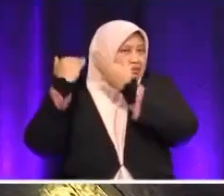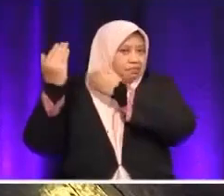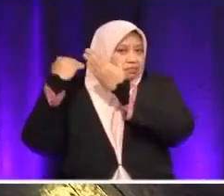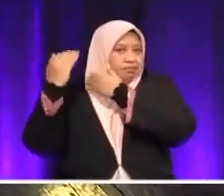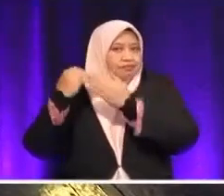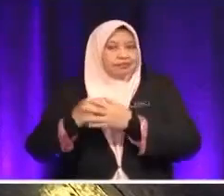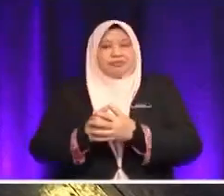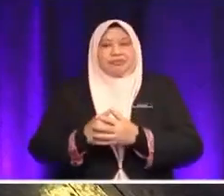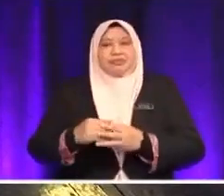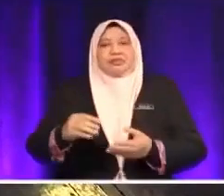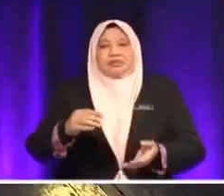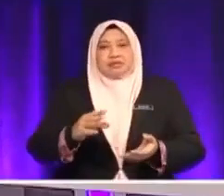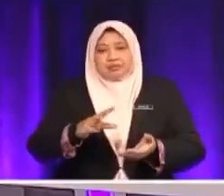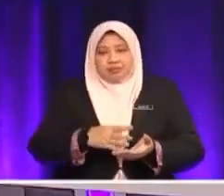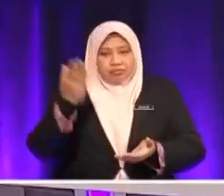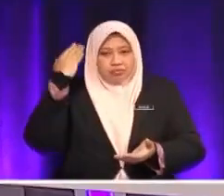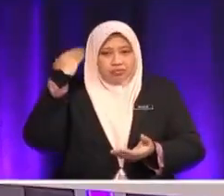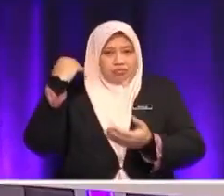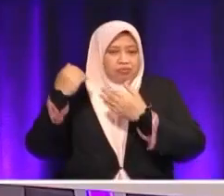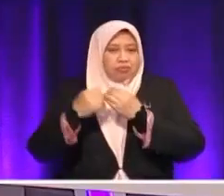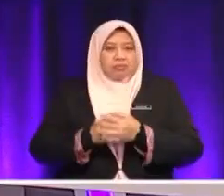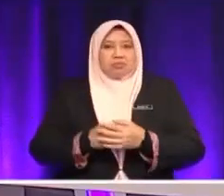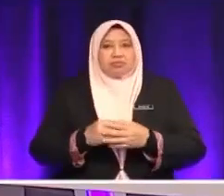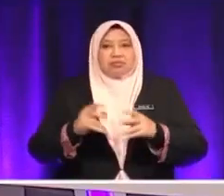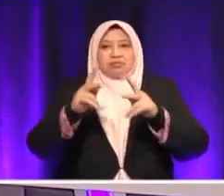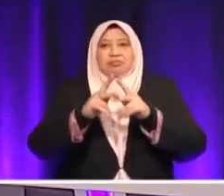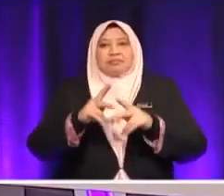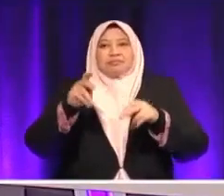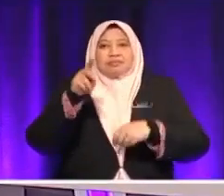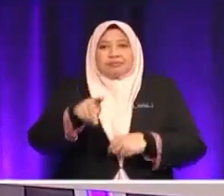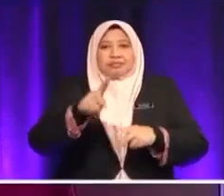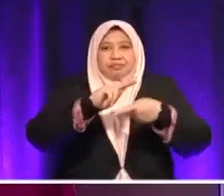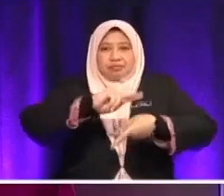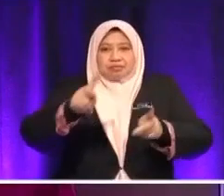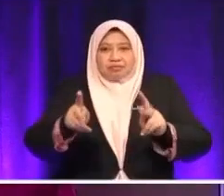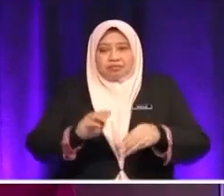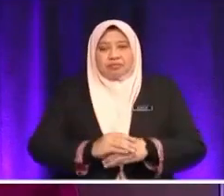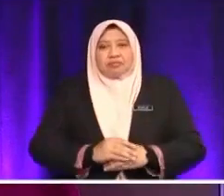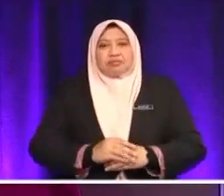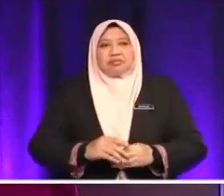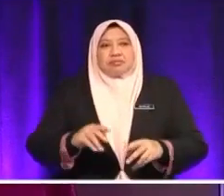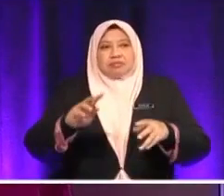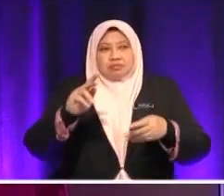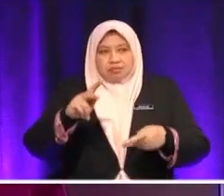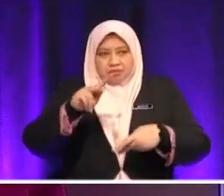sebenarnya kita belajar tentang kota dan untuk maklumat semua murid sebenarnya